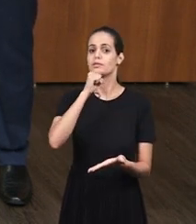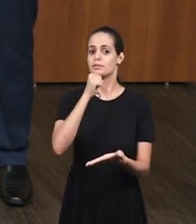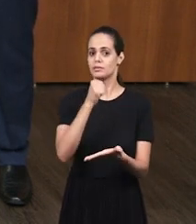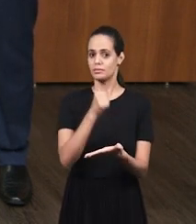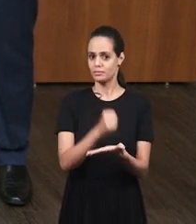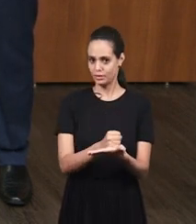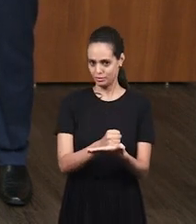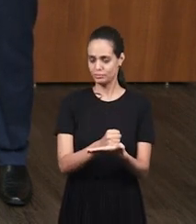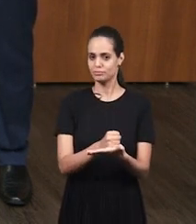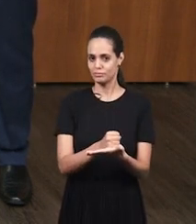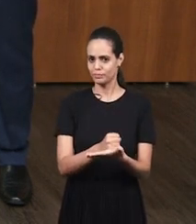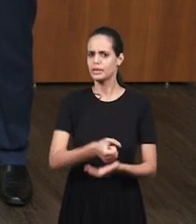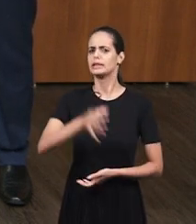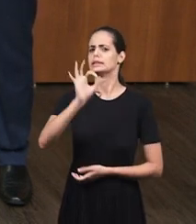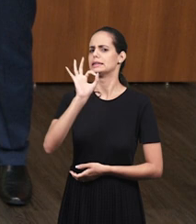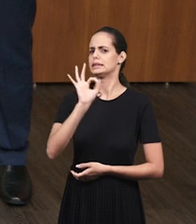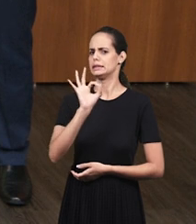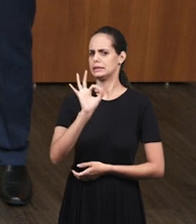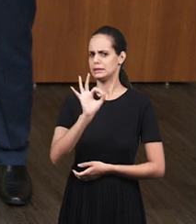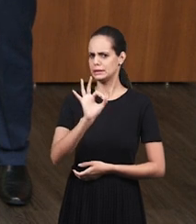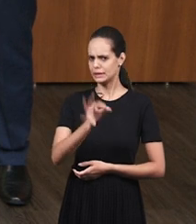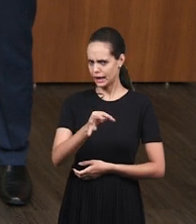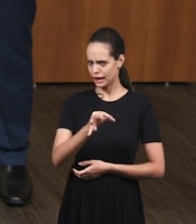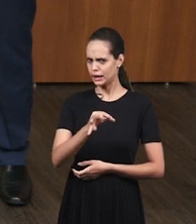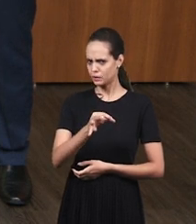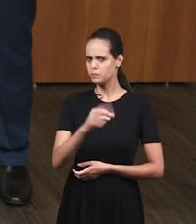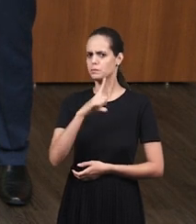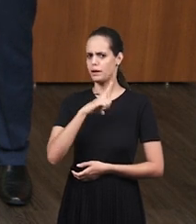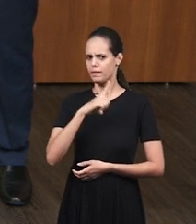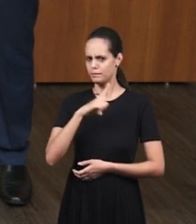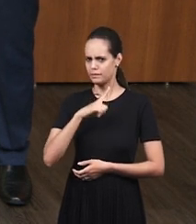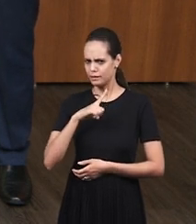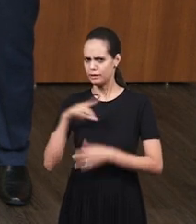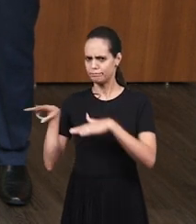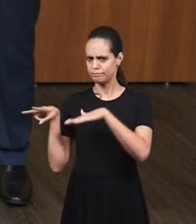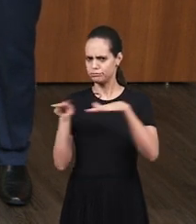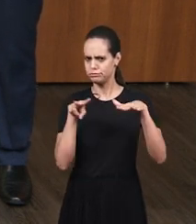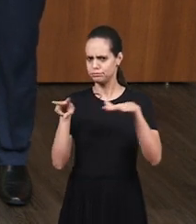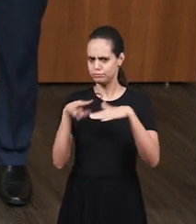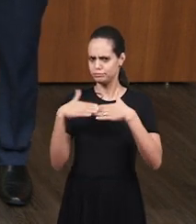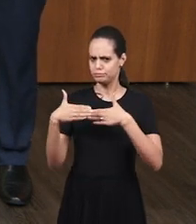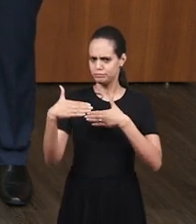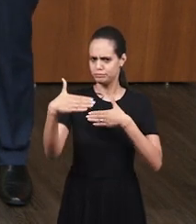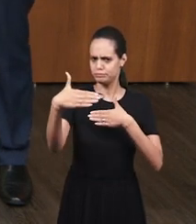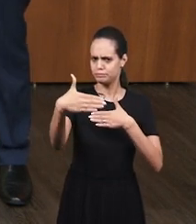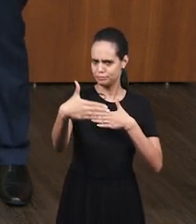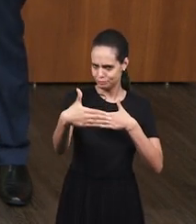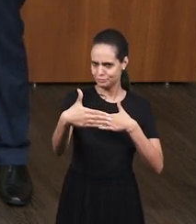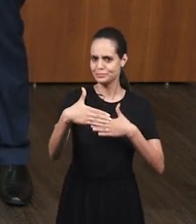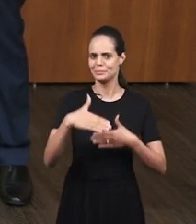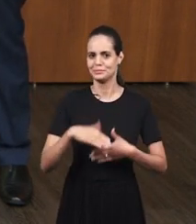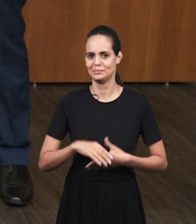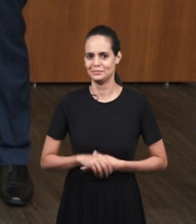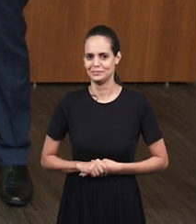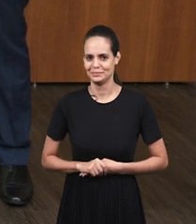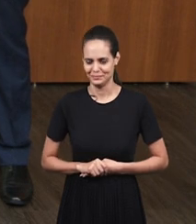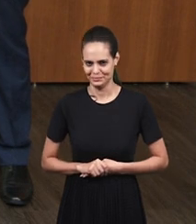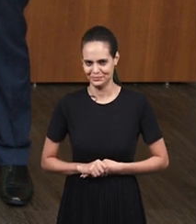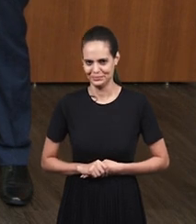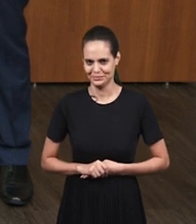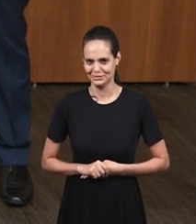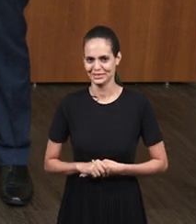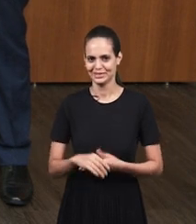et la grandiosité de ce sujet, Jésus à l'Ancien Testament. Et certainement, cela